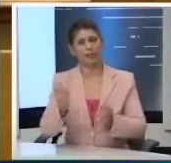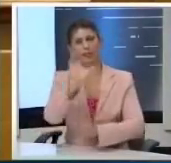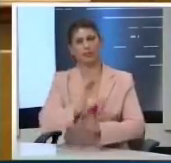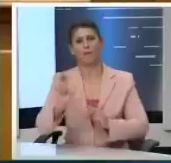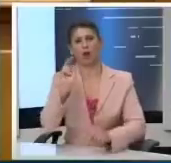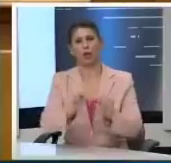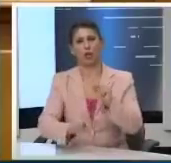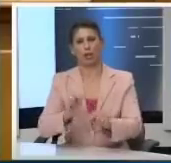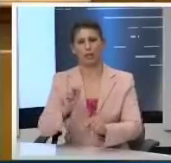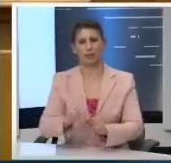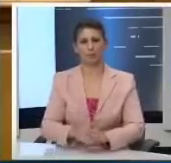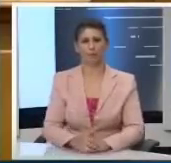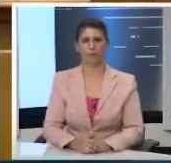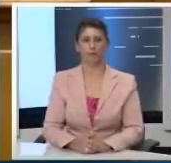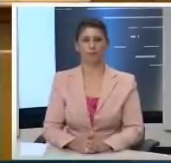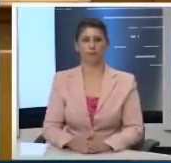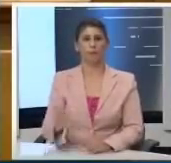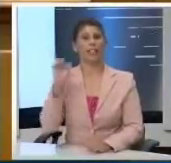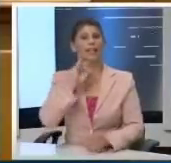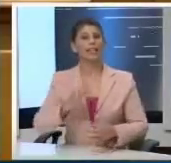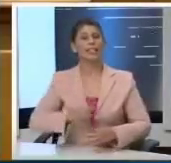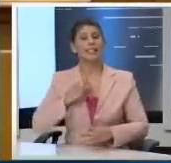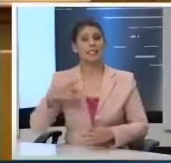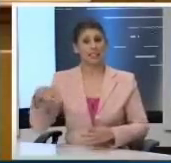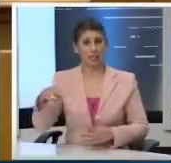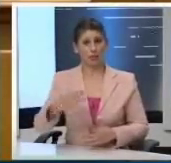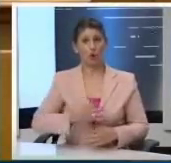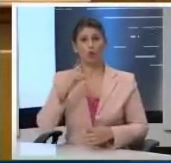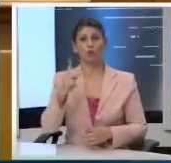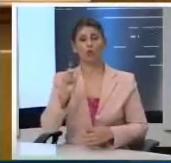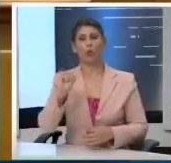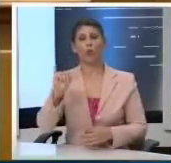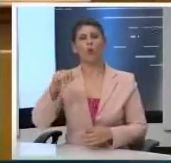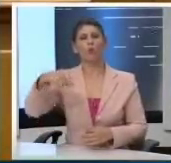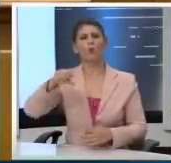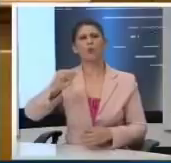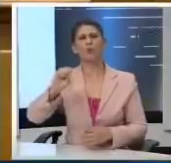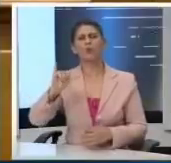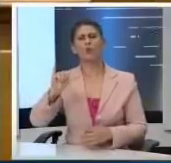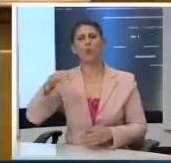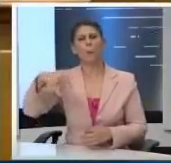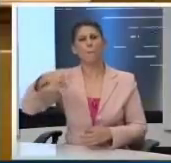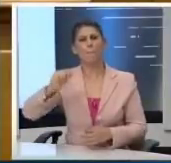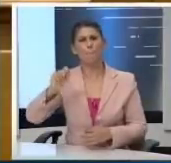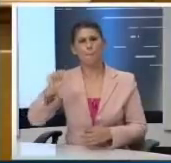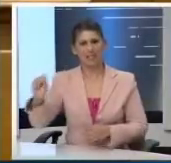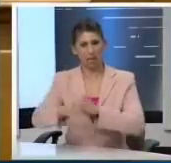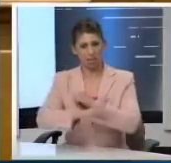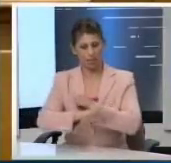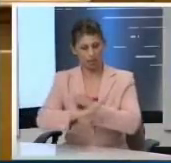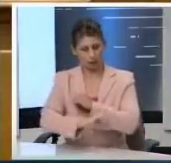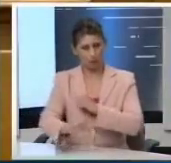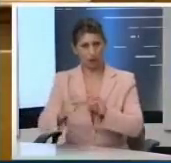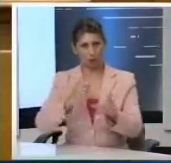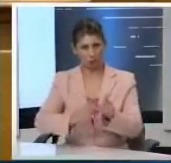ευρωεκλογές. Κύριοι και κύριοι συνάδελφοι, ο κύριος Κουτσούπας, Γενικός Γραμματέας του ΚΚΕ,